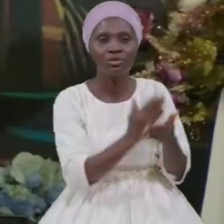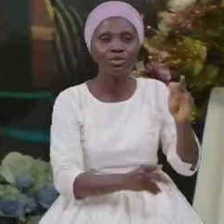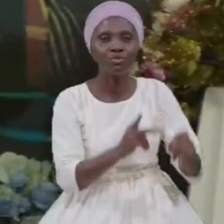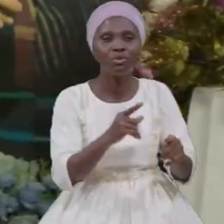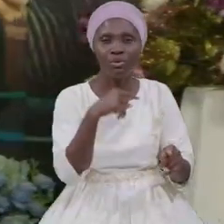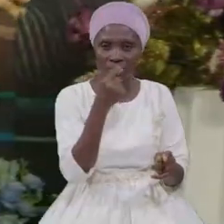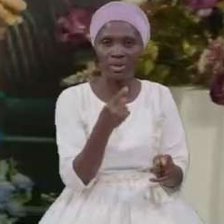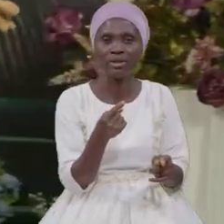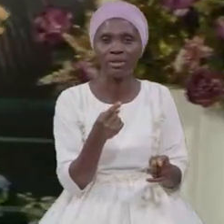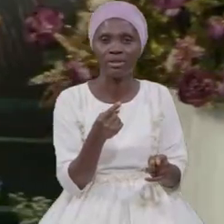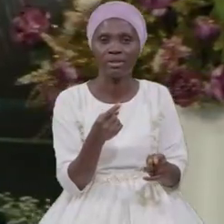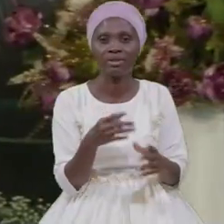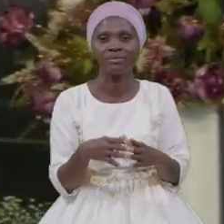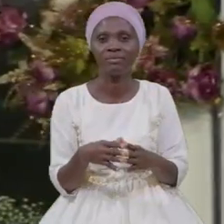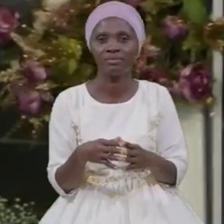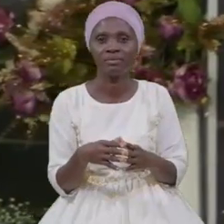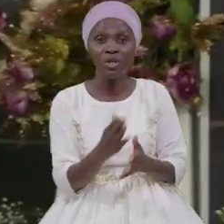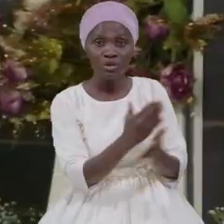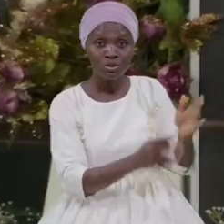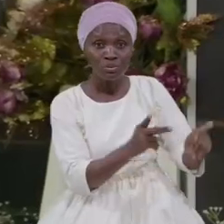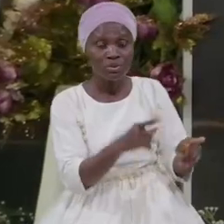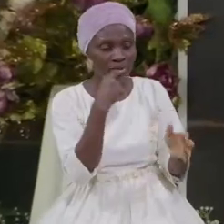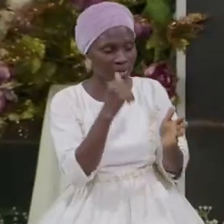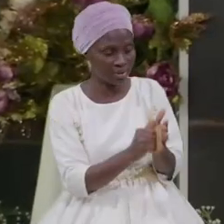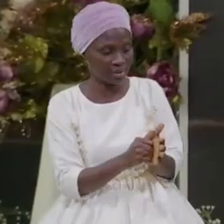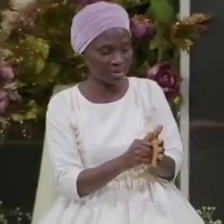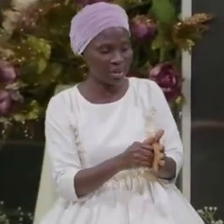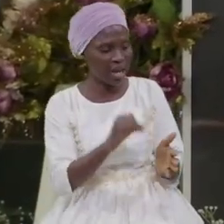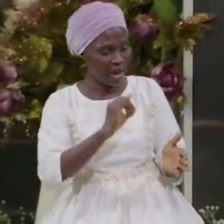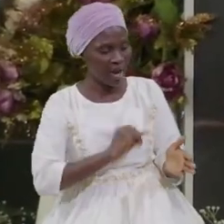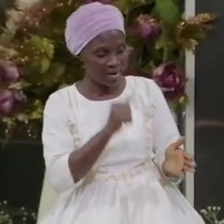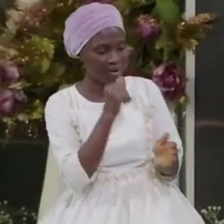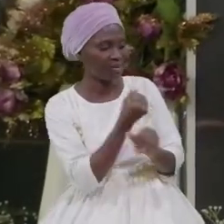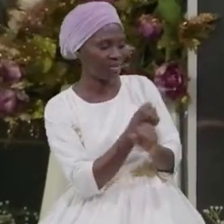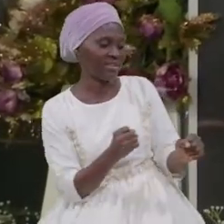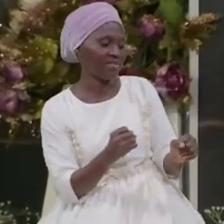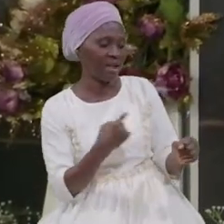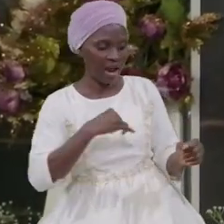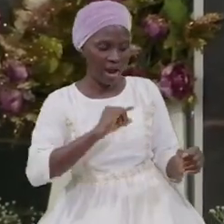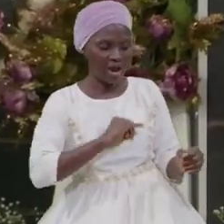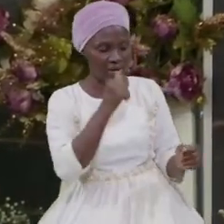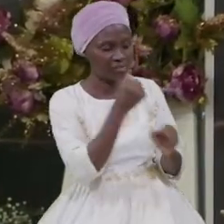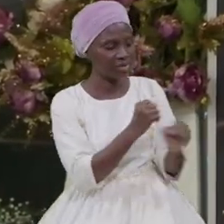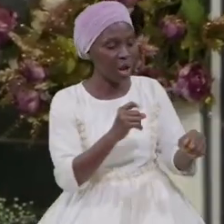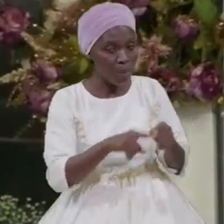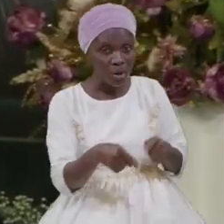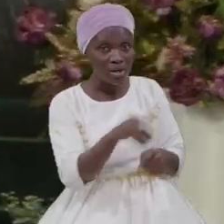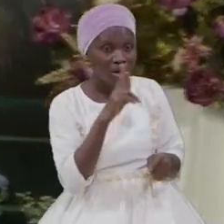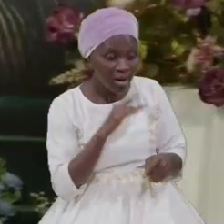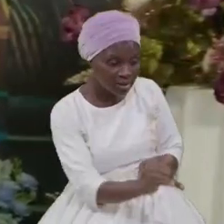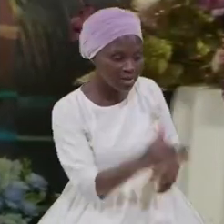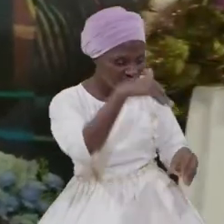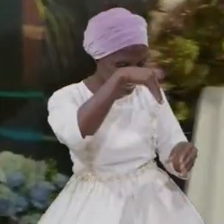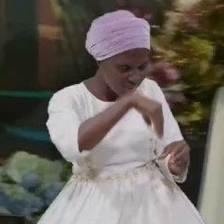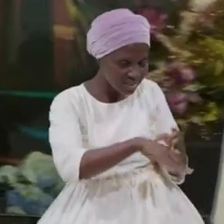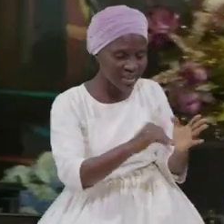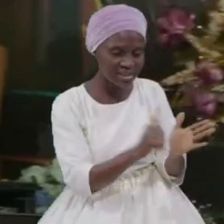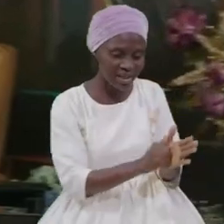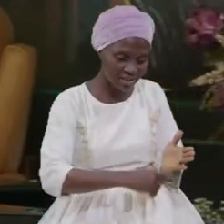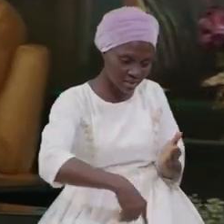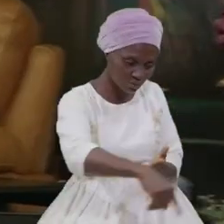Ils disent, je suis sauvé, et ils sont toujours dans le puits. Je suis sauvé, et ils sont